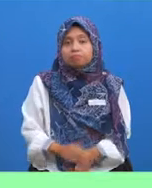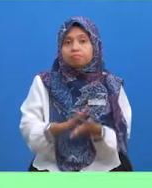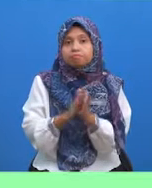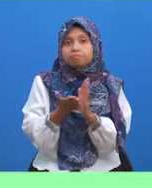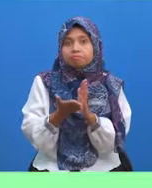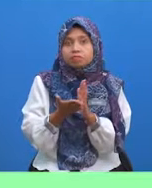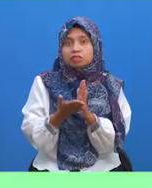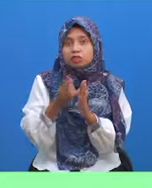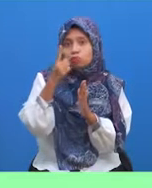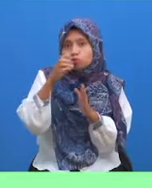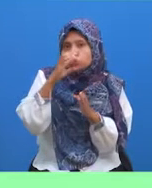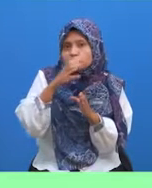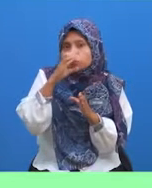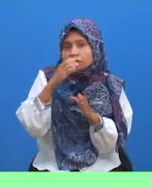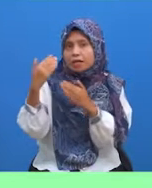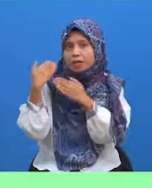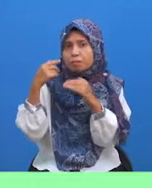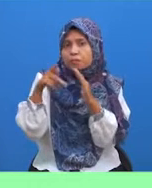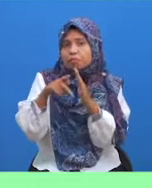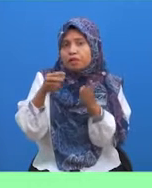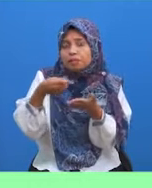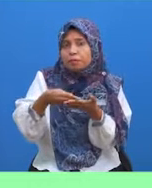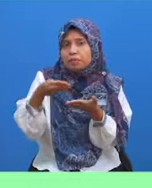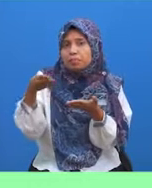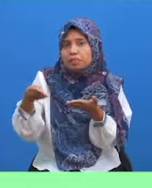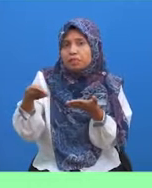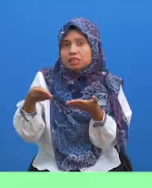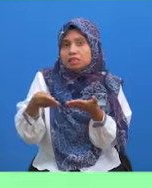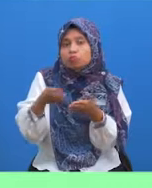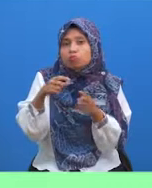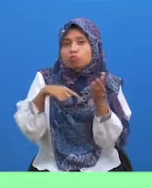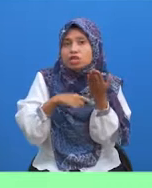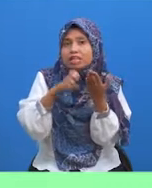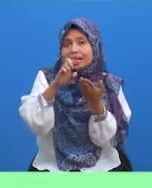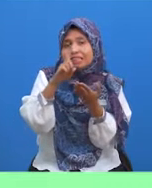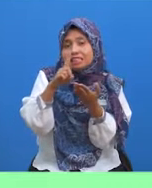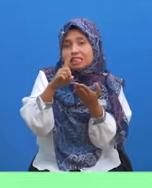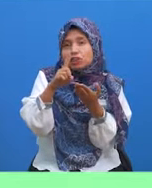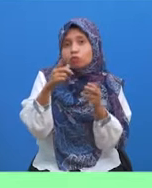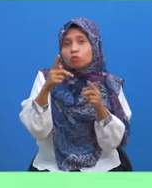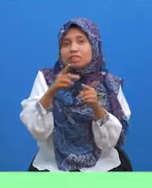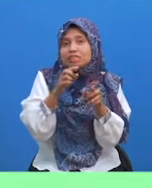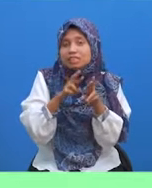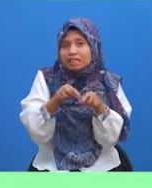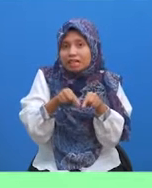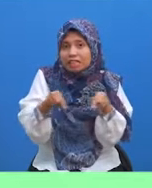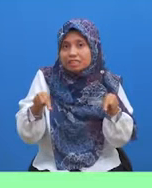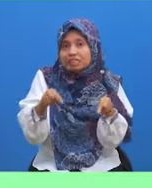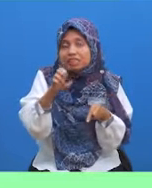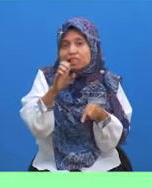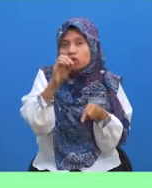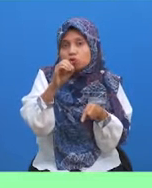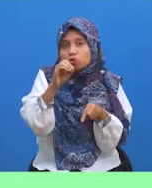kini untuk mencari beban pengguna mulyi satu ke garis n e kosong beban pengeluaran